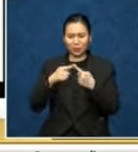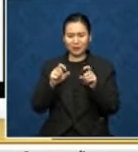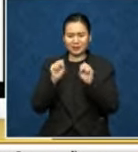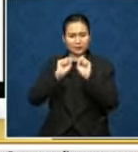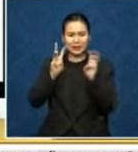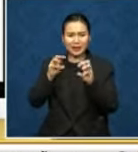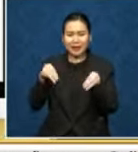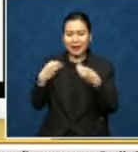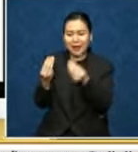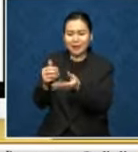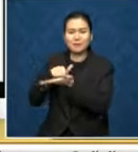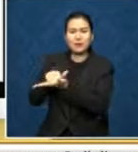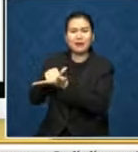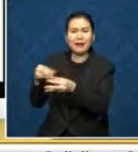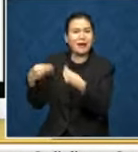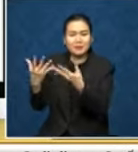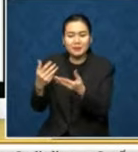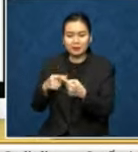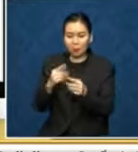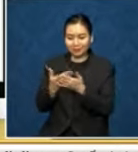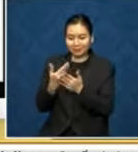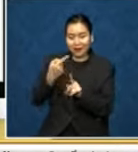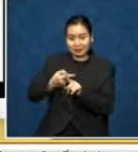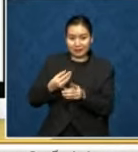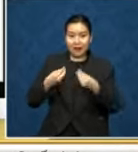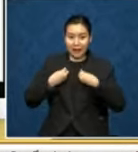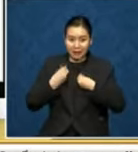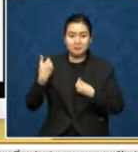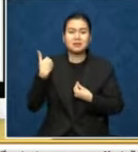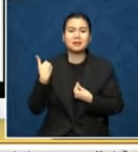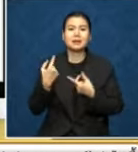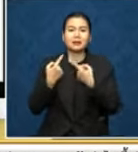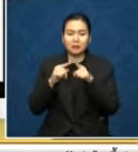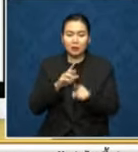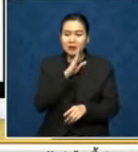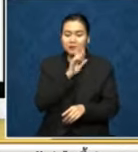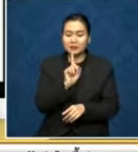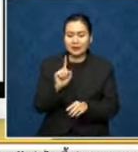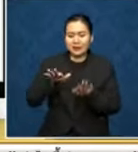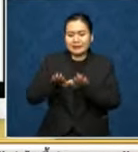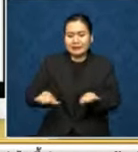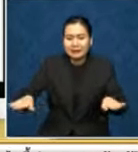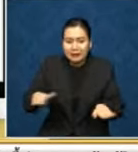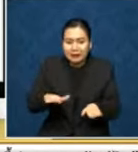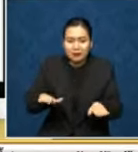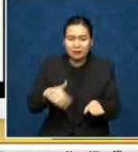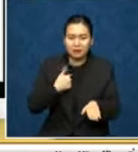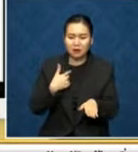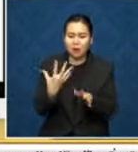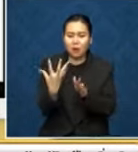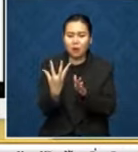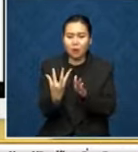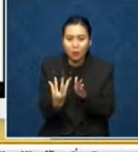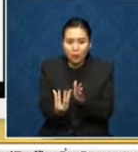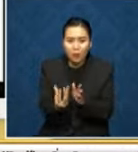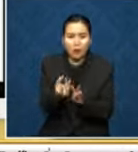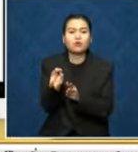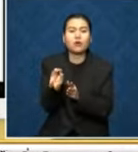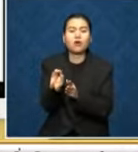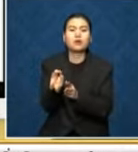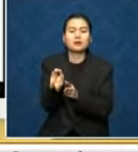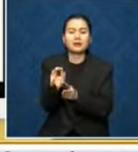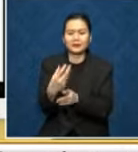ถึงแม้ว่าจะได้เงินเดือนนะครับตามวุฒิการศึกษาก็จริงอยู่แต่สิ่งที่ได้ครับก็คือว่าเมื่อเด็กๆขาดหรือว่าเด็กๆน้อยลงเนี่ยครับสิ่งที่เกิดขึ้นคือเข